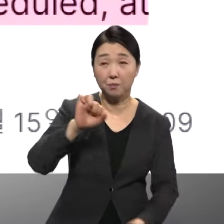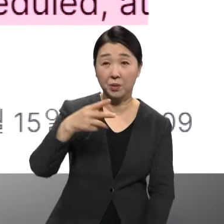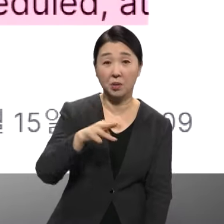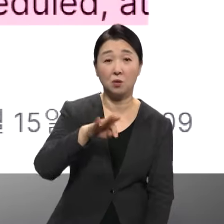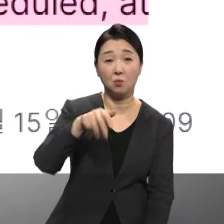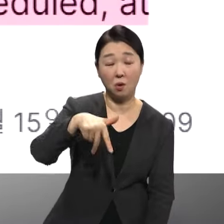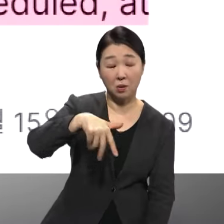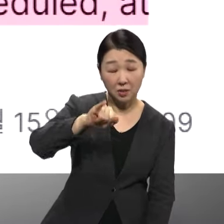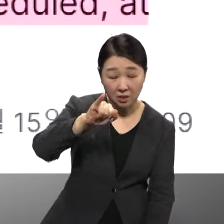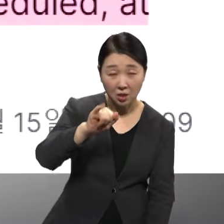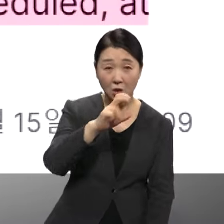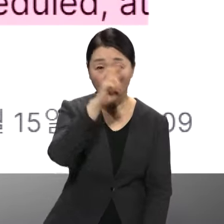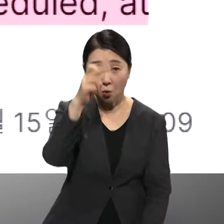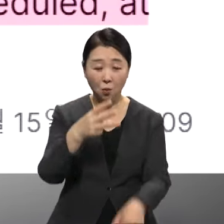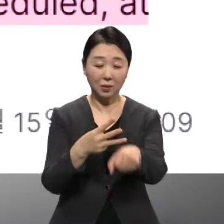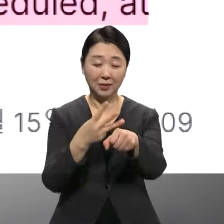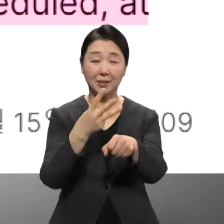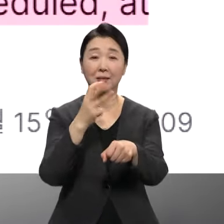3시